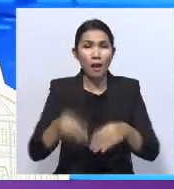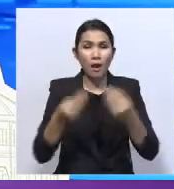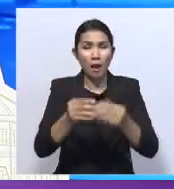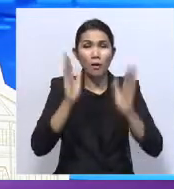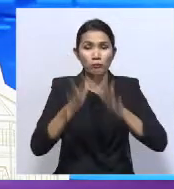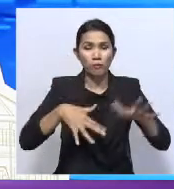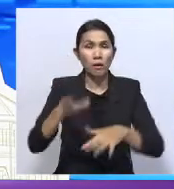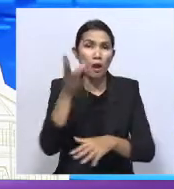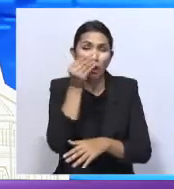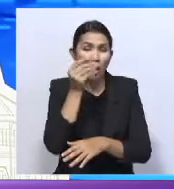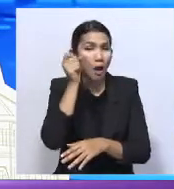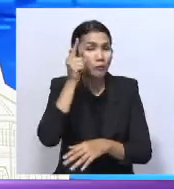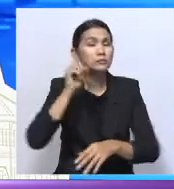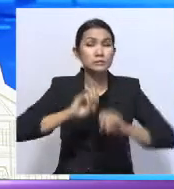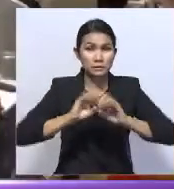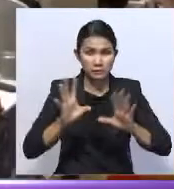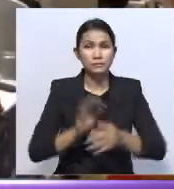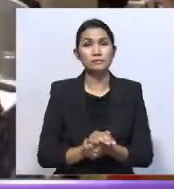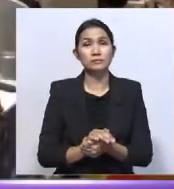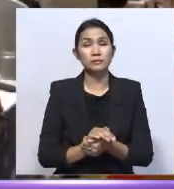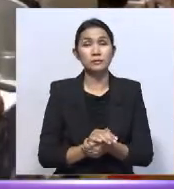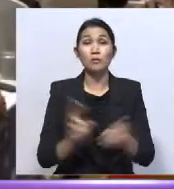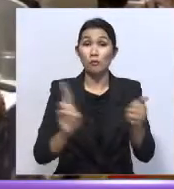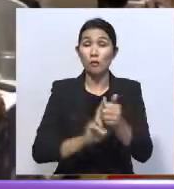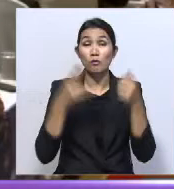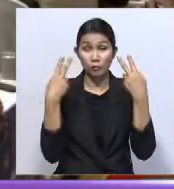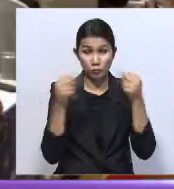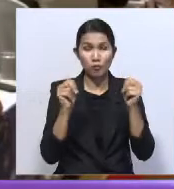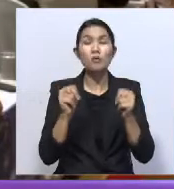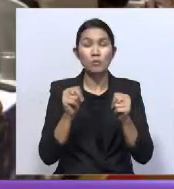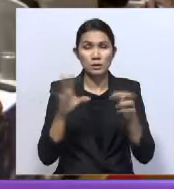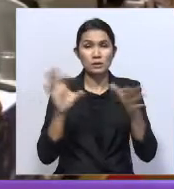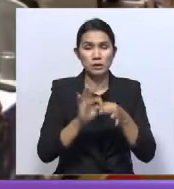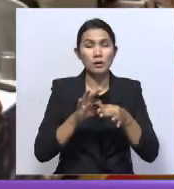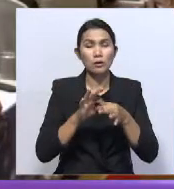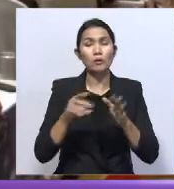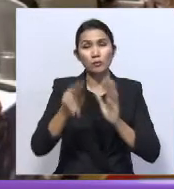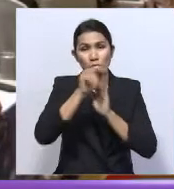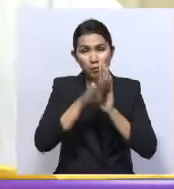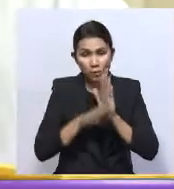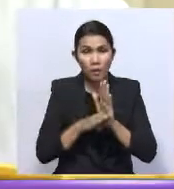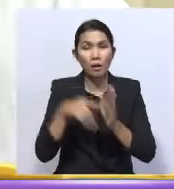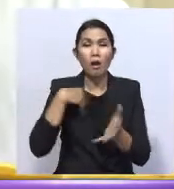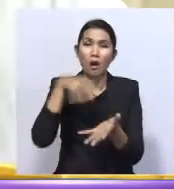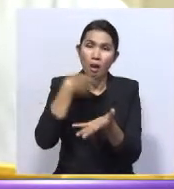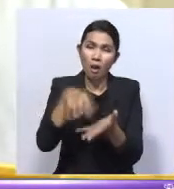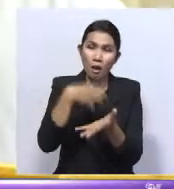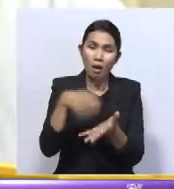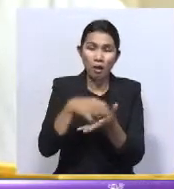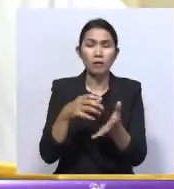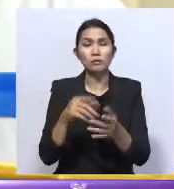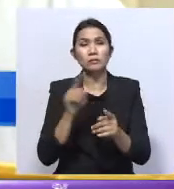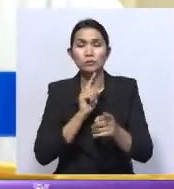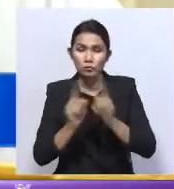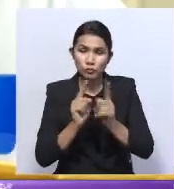ข้าถึงข้อมูลมากยิ่งขึ้นค่ะนายวิษณุเครืองามรองนายกรัฐมนตรีได้นโยบายในการประชุมชี้แจงและติดตามผลการดำเนินง